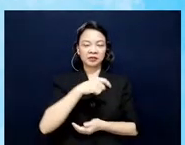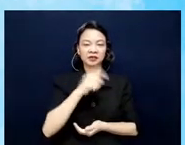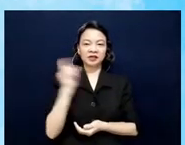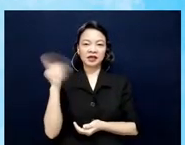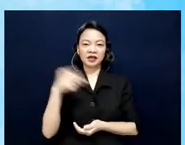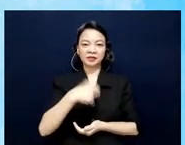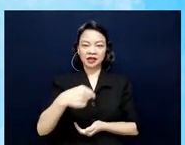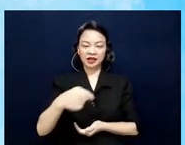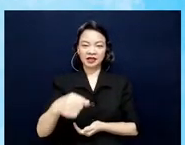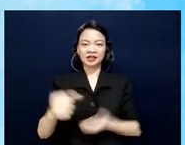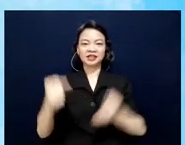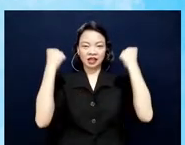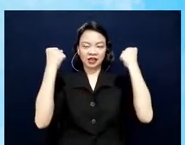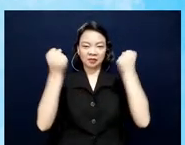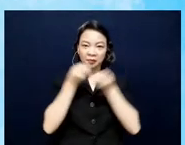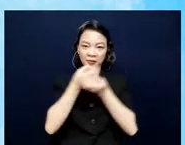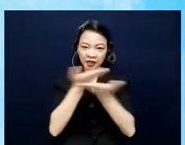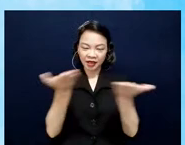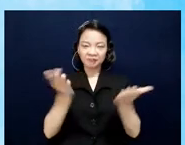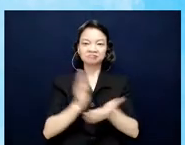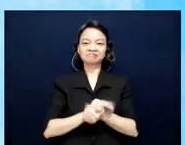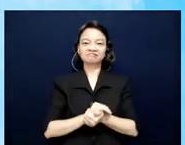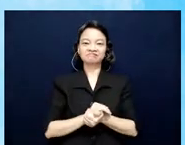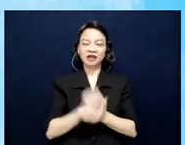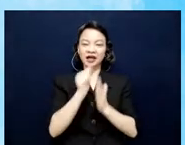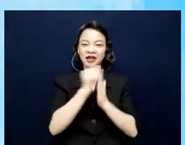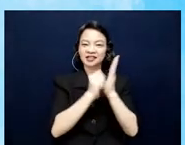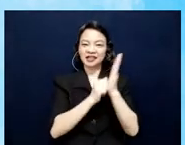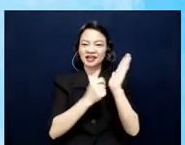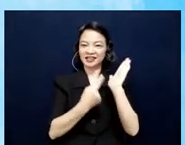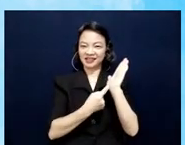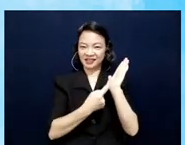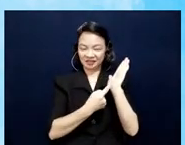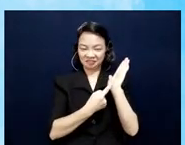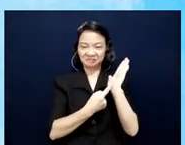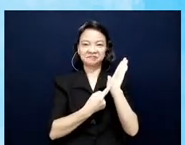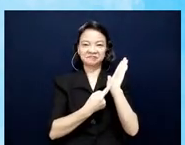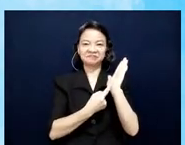Kesehatan akan memberikan sambutan dalam acara ini.